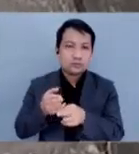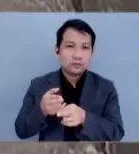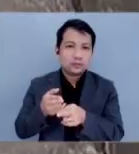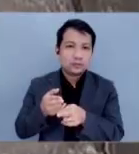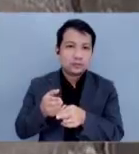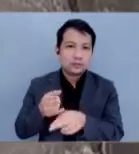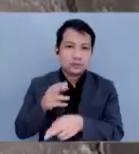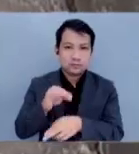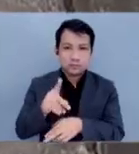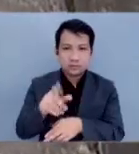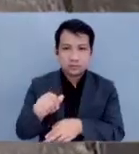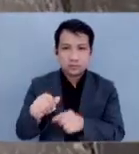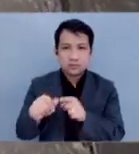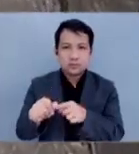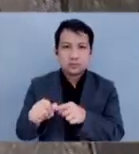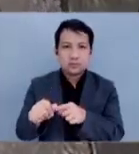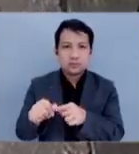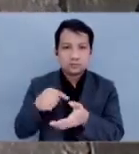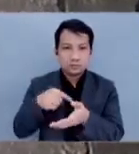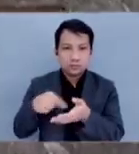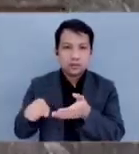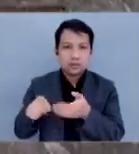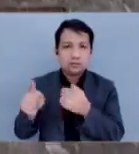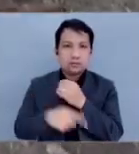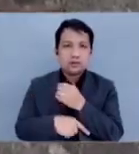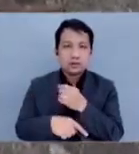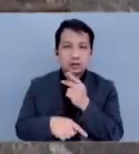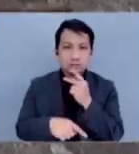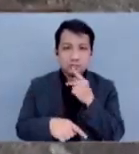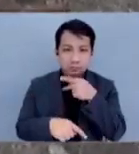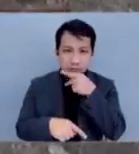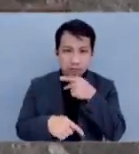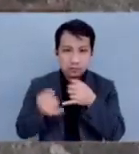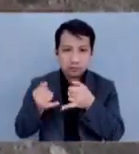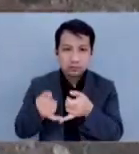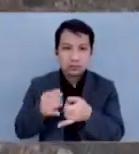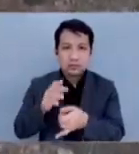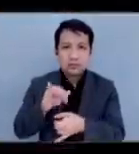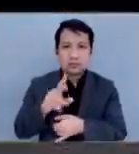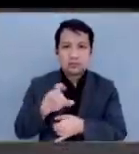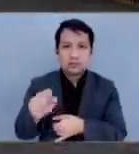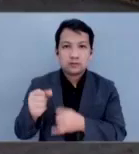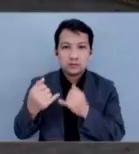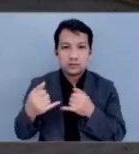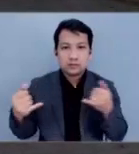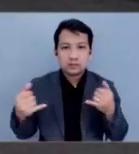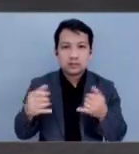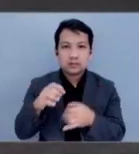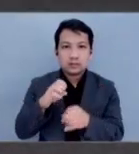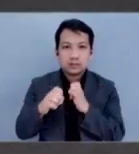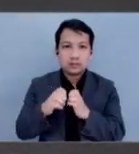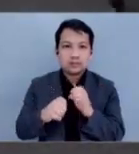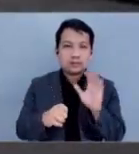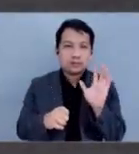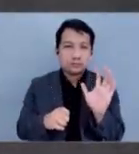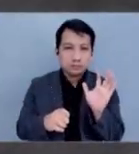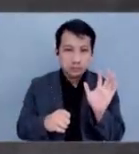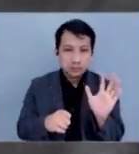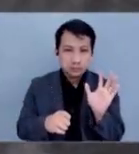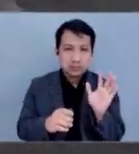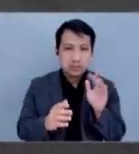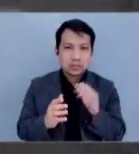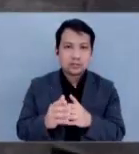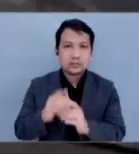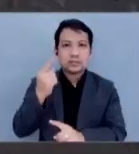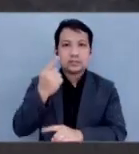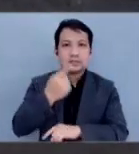MMDA, pagmumultahin ang private contractor na nag-install ng fiber optics sa EDSA. 50,000 pesos ang multa kada araw